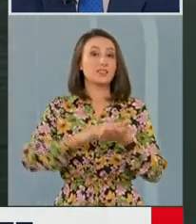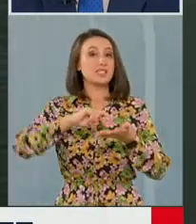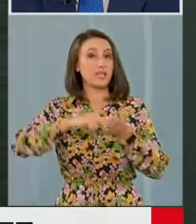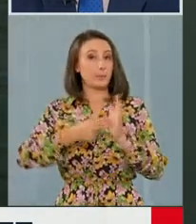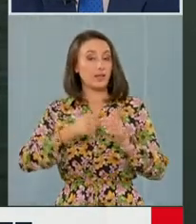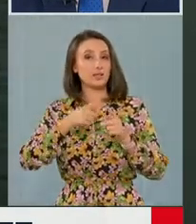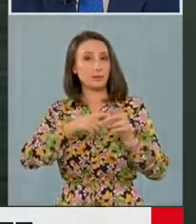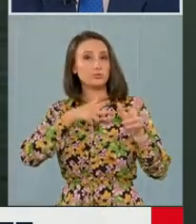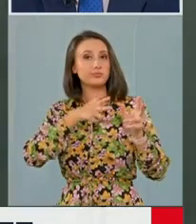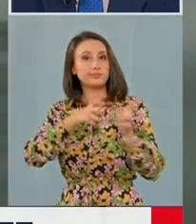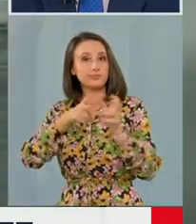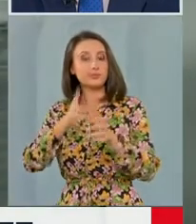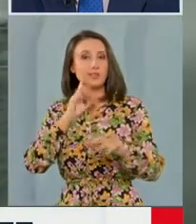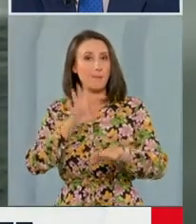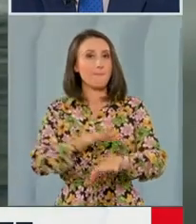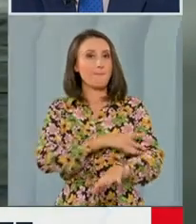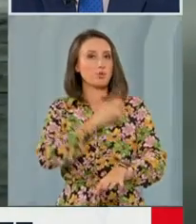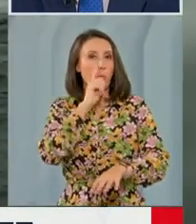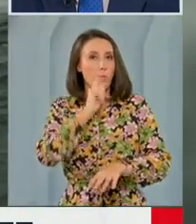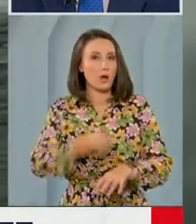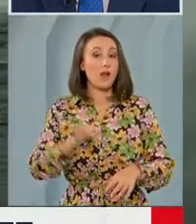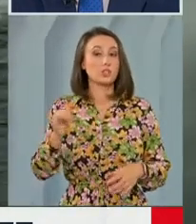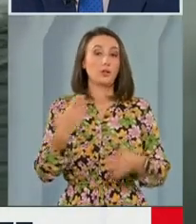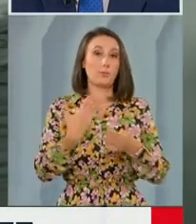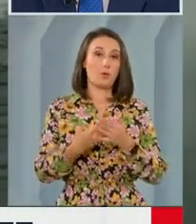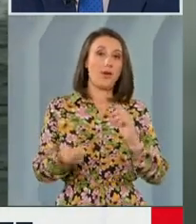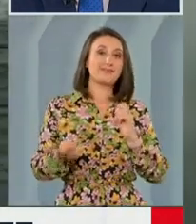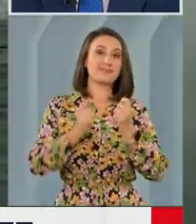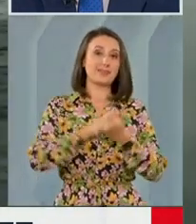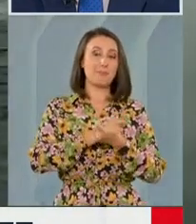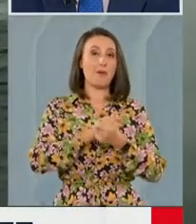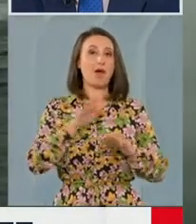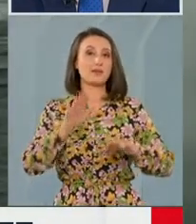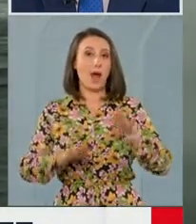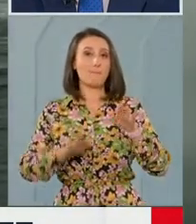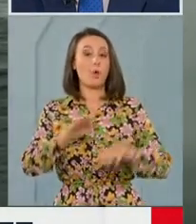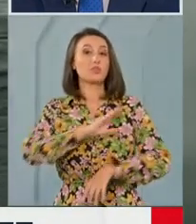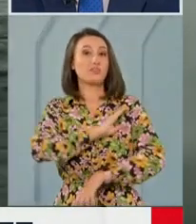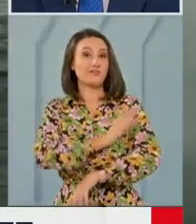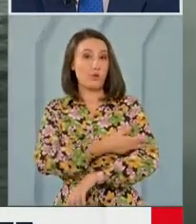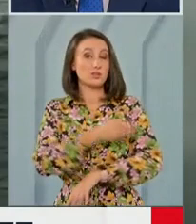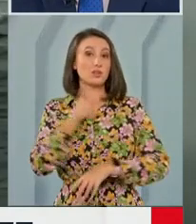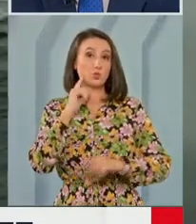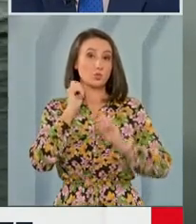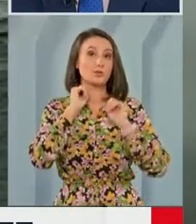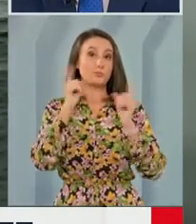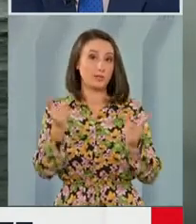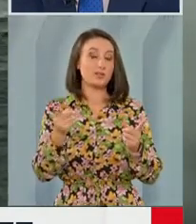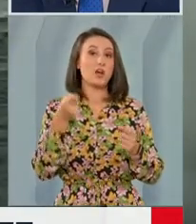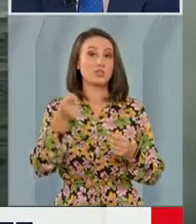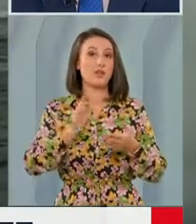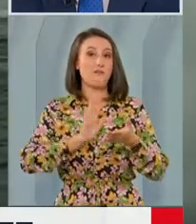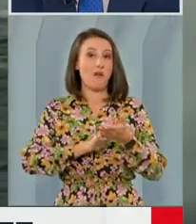tun, numai pentru a impresiona pe ucraineni și pentru a schimba raportul de forțe. Deoarece o surpriză acestor acțiuni